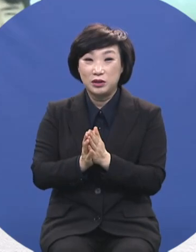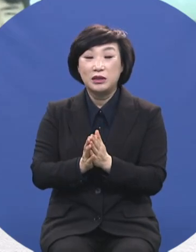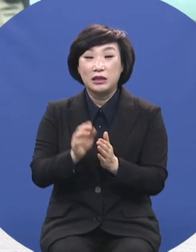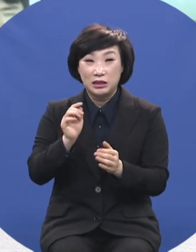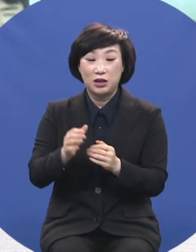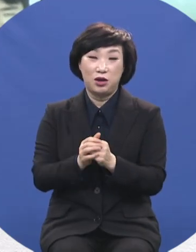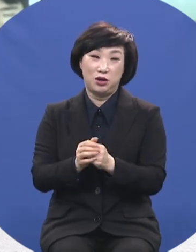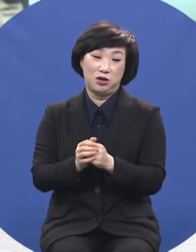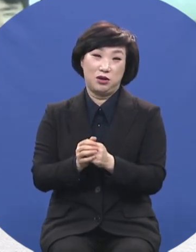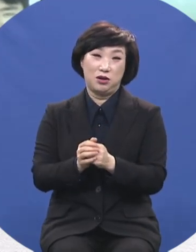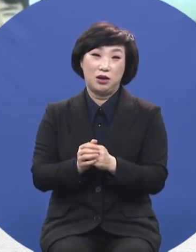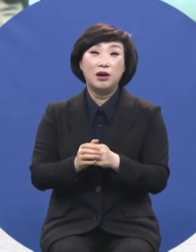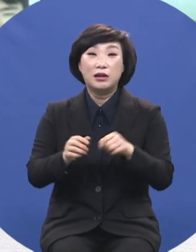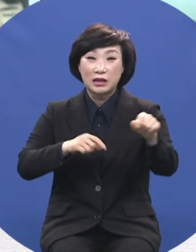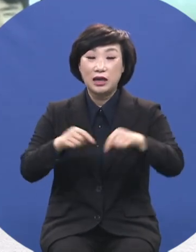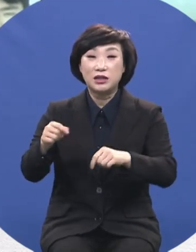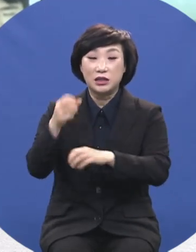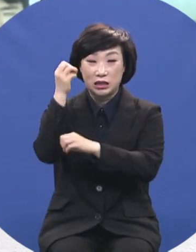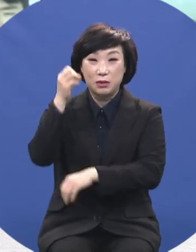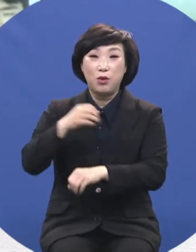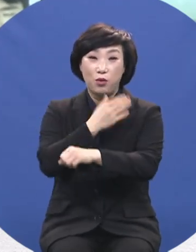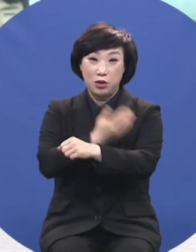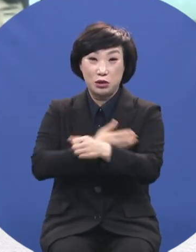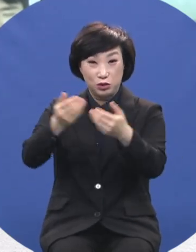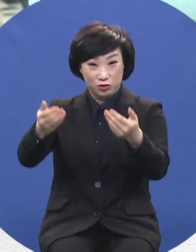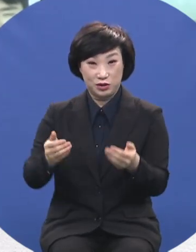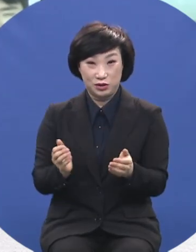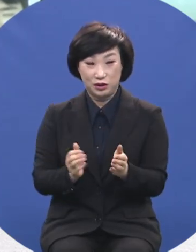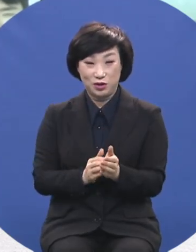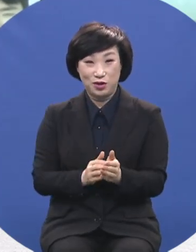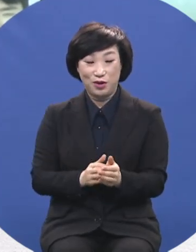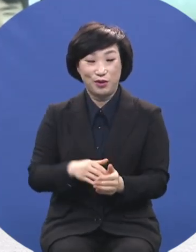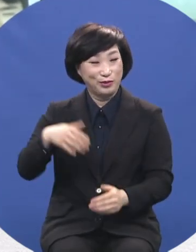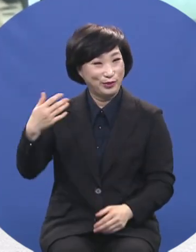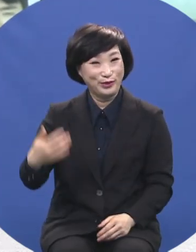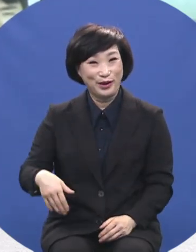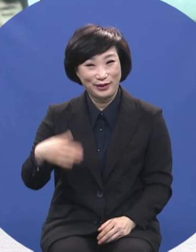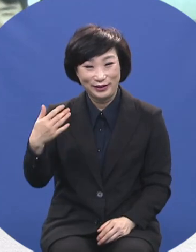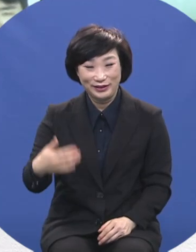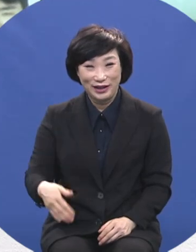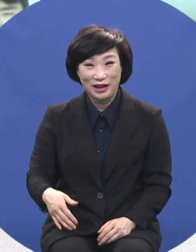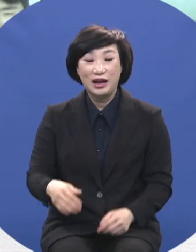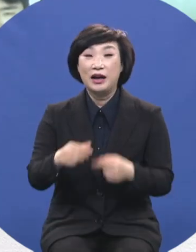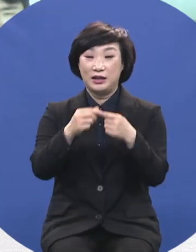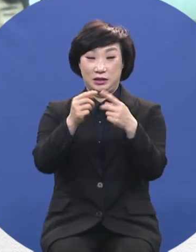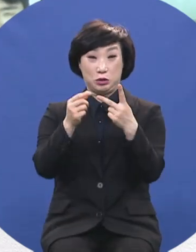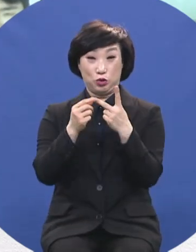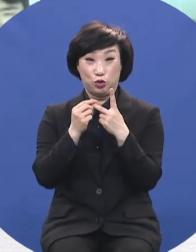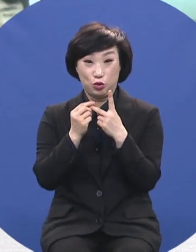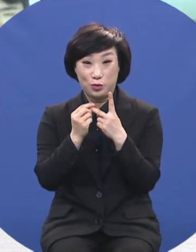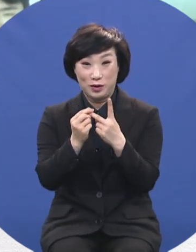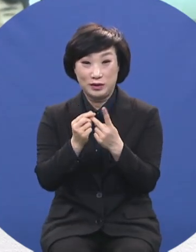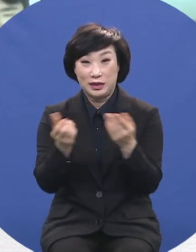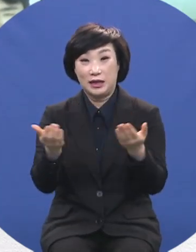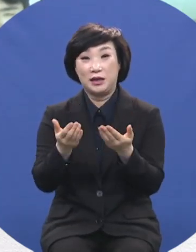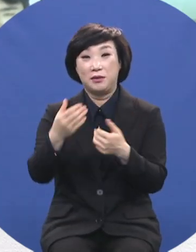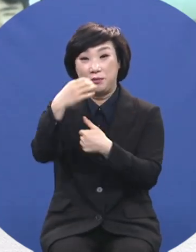기본 전권입니다. 어마어마한 권세입니다. 두 번째 주신 직분이